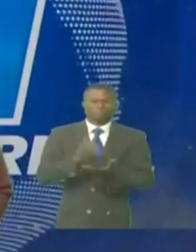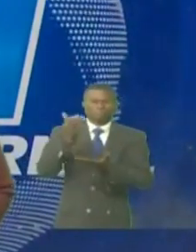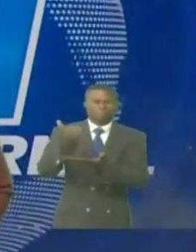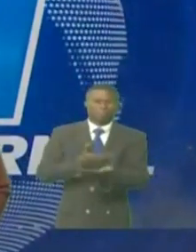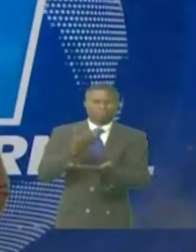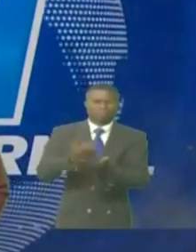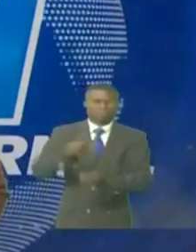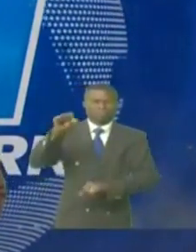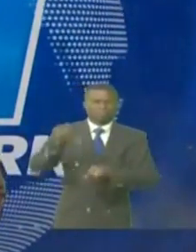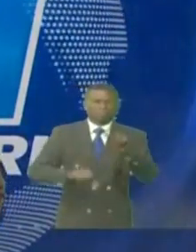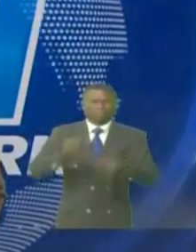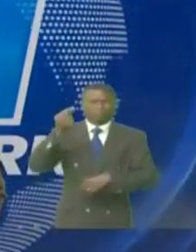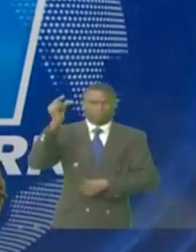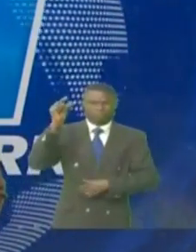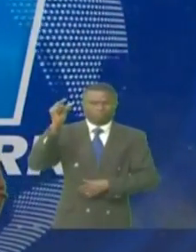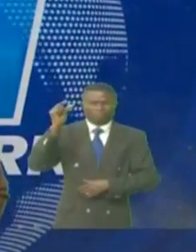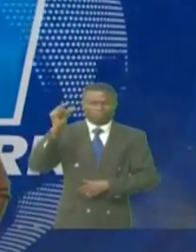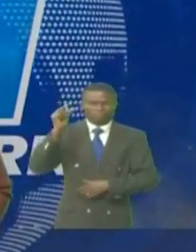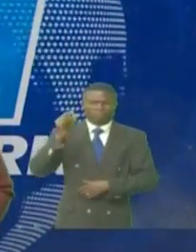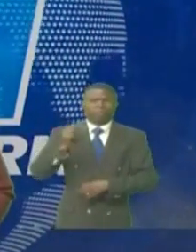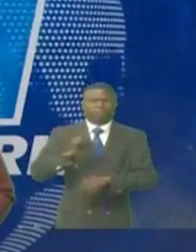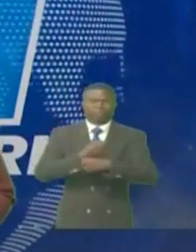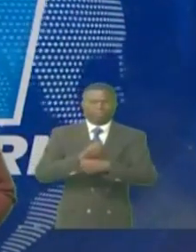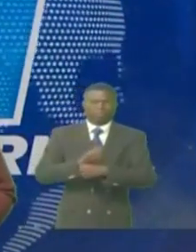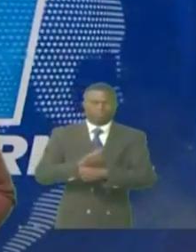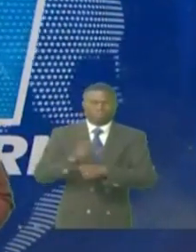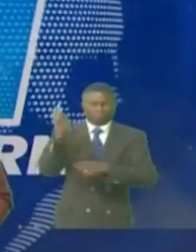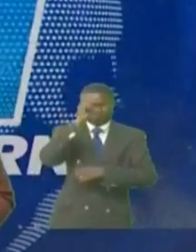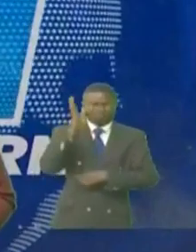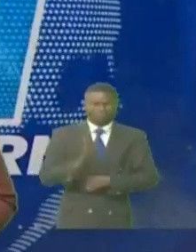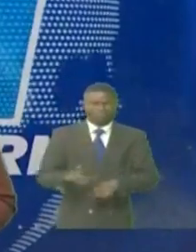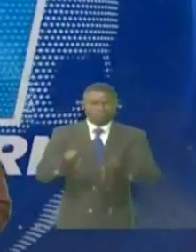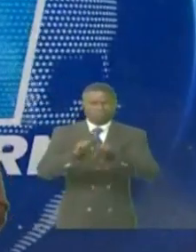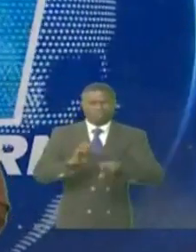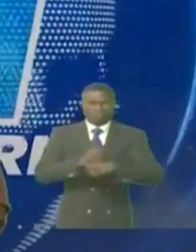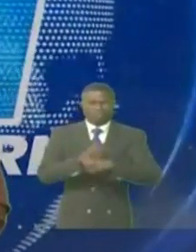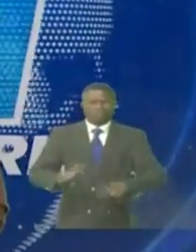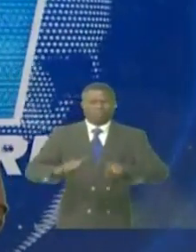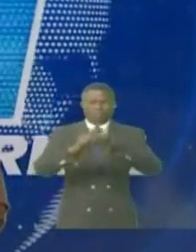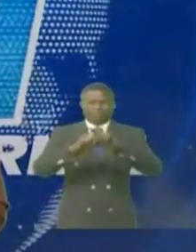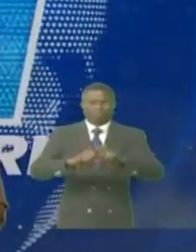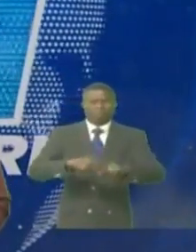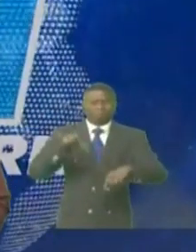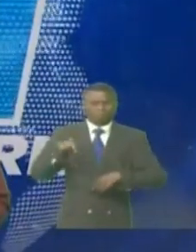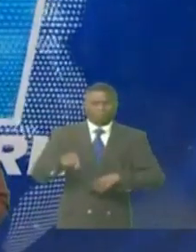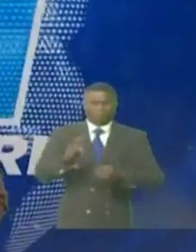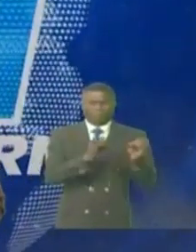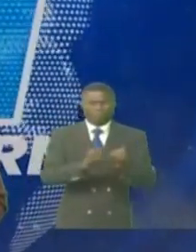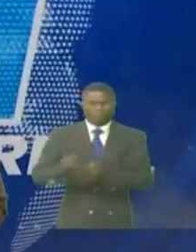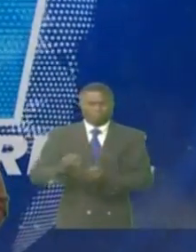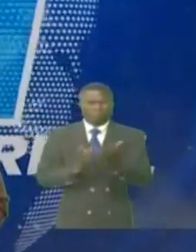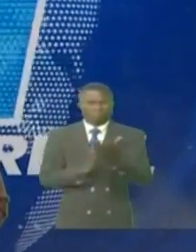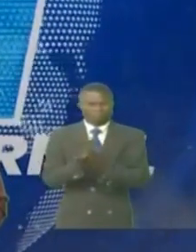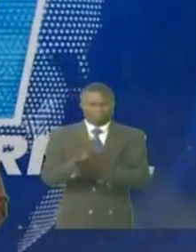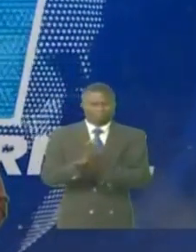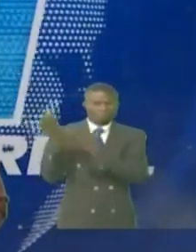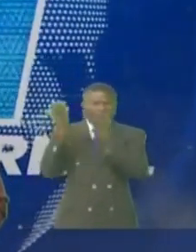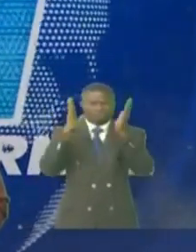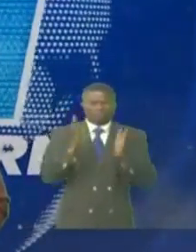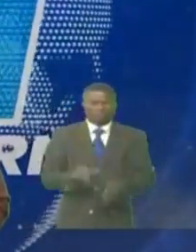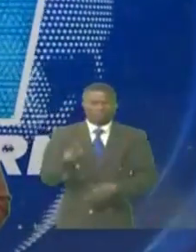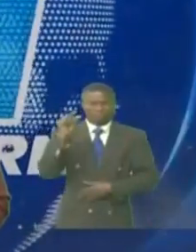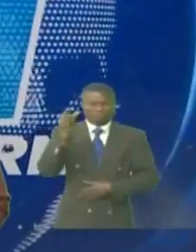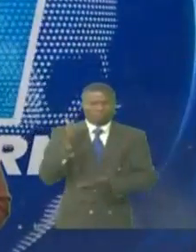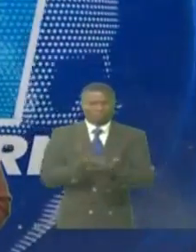L'exploitation illicite de l'or finance le terrorisme et les conflits dans la région des Grands Lacs. Comment organiser correctement le commerce de ce